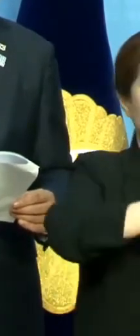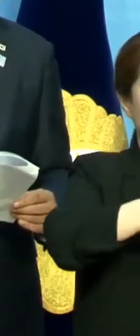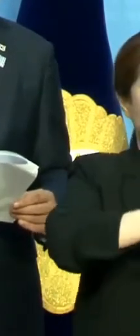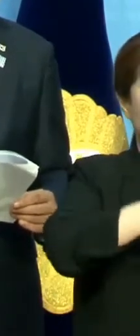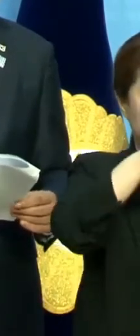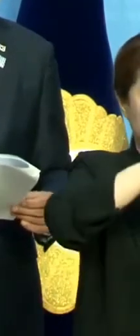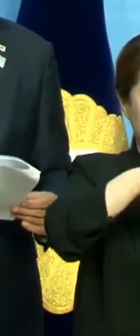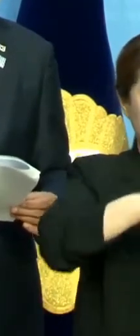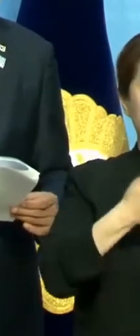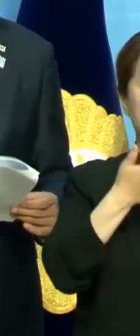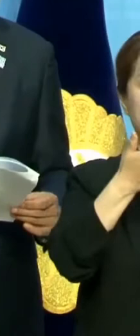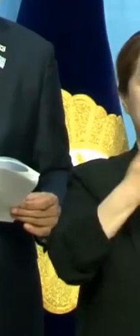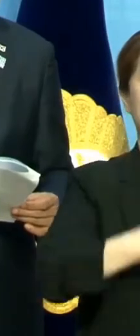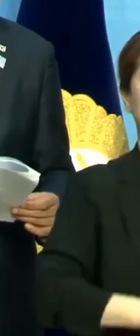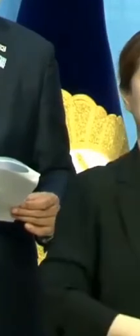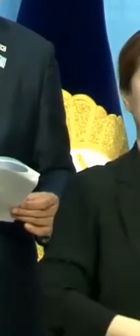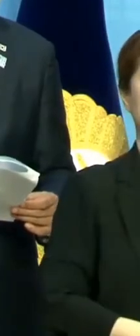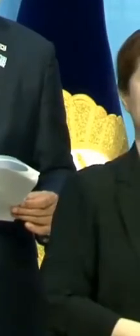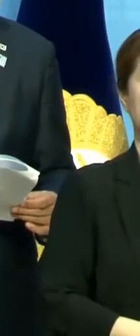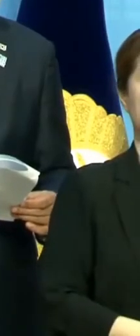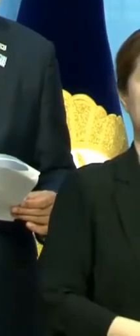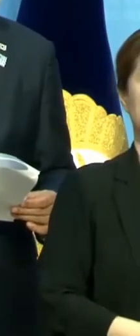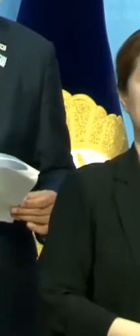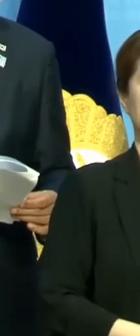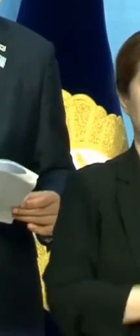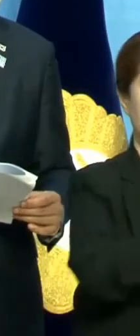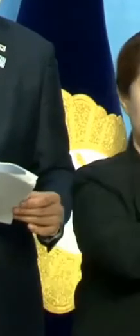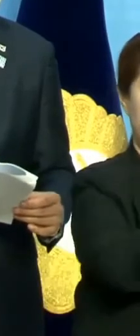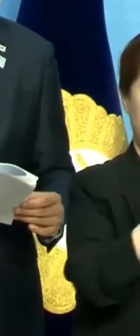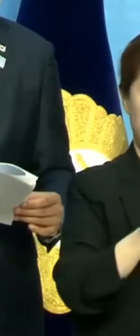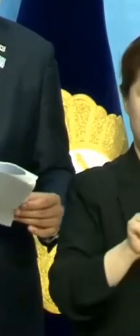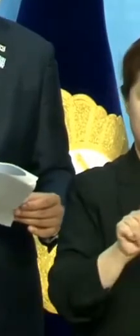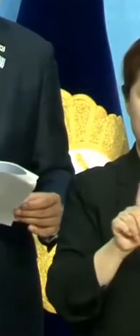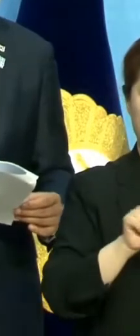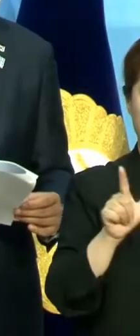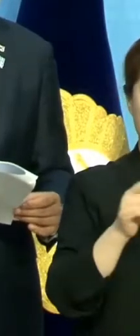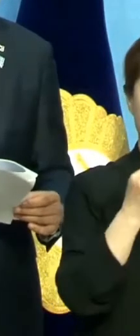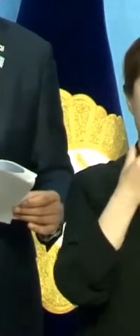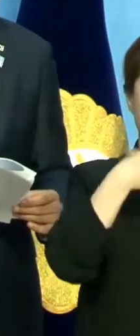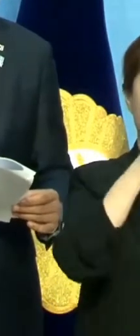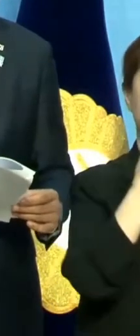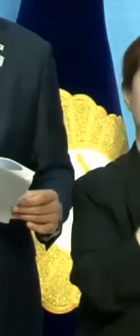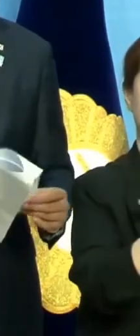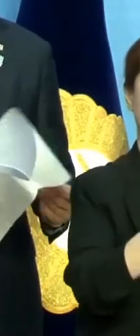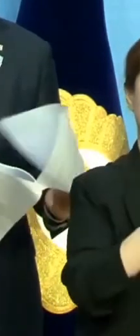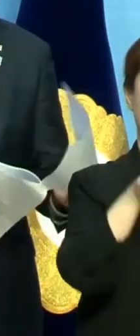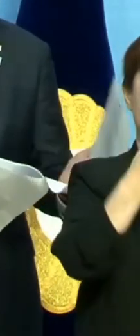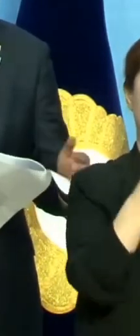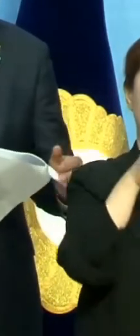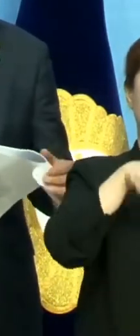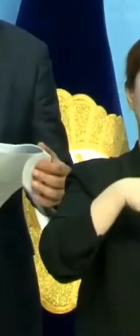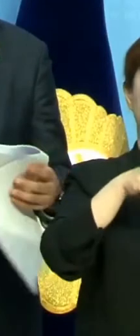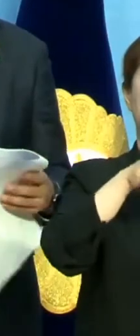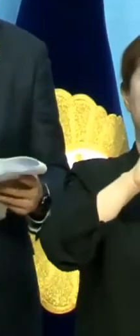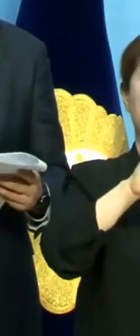기자회견문을 낭독하겠습니다. 7월 31일 배구선수 고유민 선수가 세상을